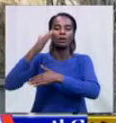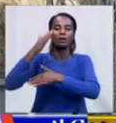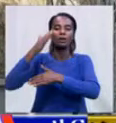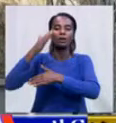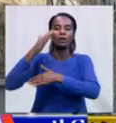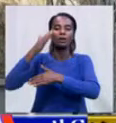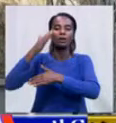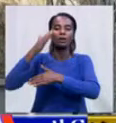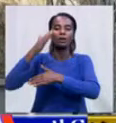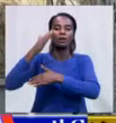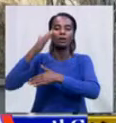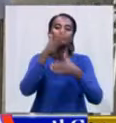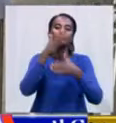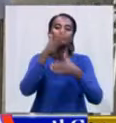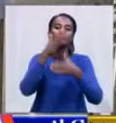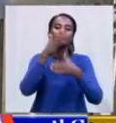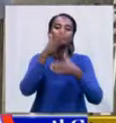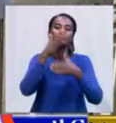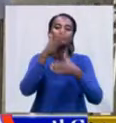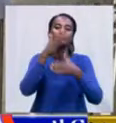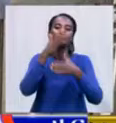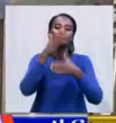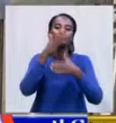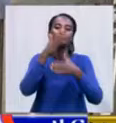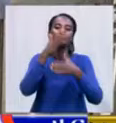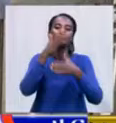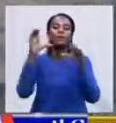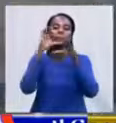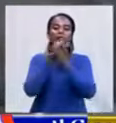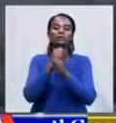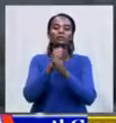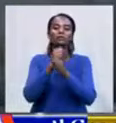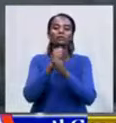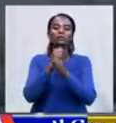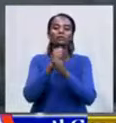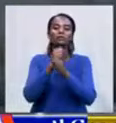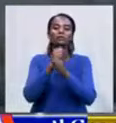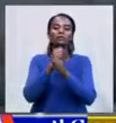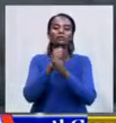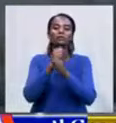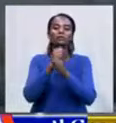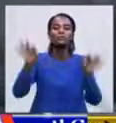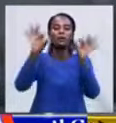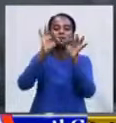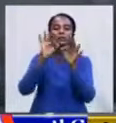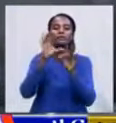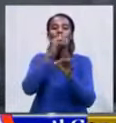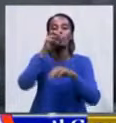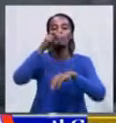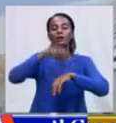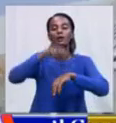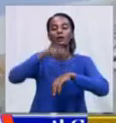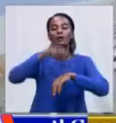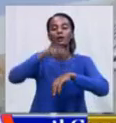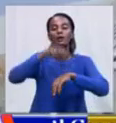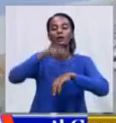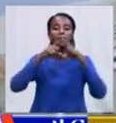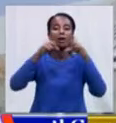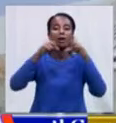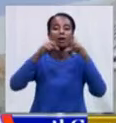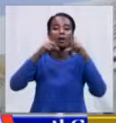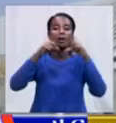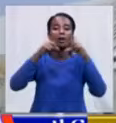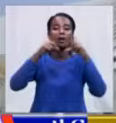ግድብ ግንባታ በተያዘለት ጊዜ ለማጠናቀቅ የተጠናከረ ድጋፍ የሚያስፈልግበት ወቅት ነው ብለዋል። ታላቁ